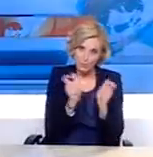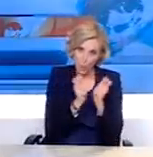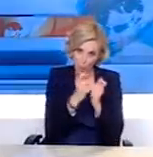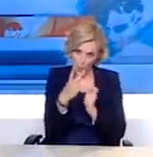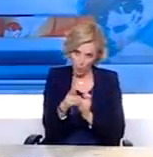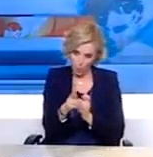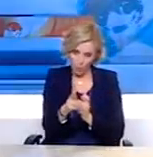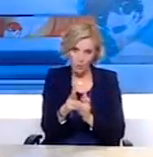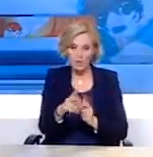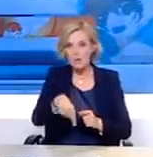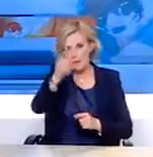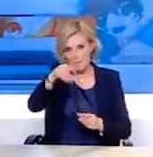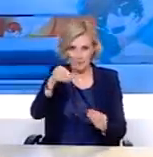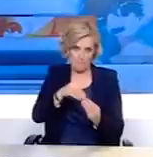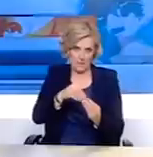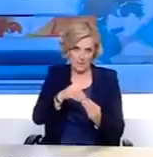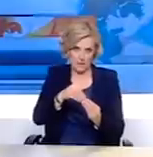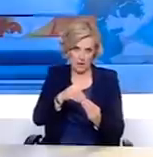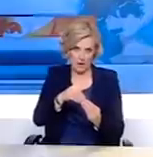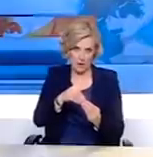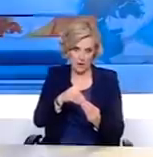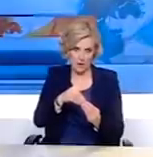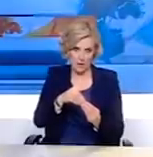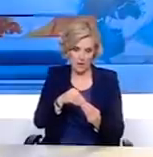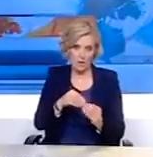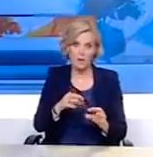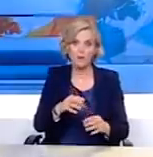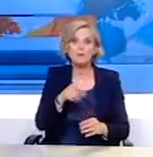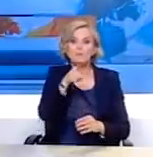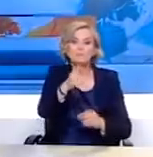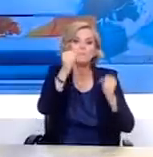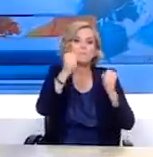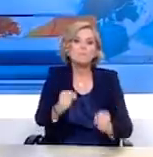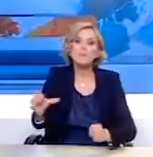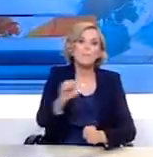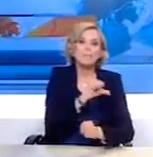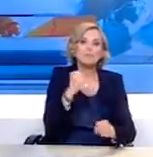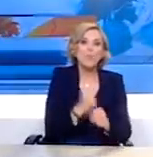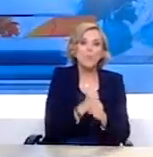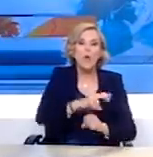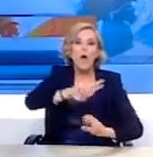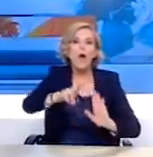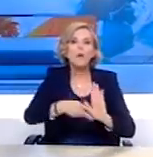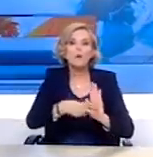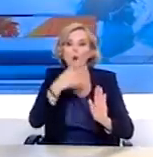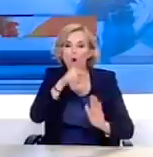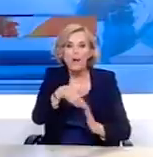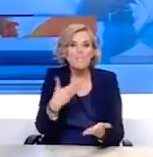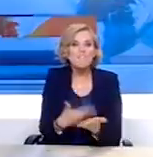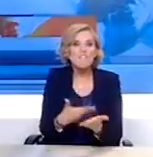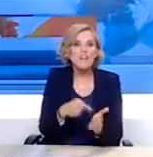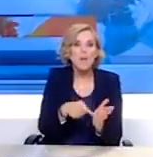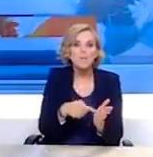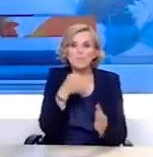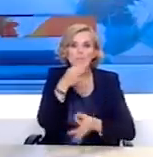τους, για τις μέρες του Πάσχα, δεν θα έχουν τη δυνατότητα επιστροφής στην εργασία τους, μια και η βεβαίωση εργοδότη